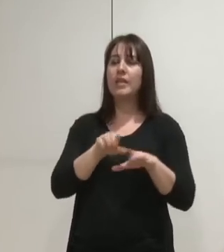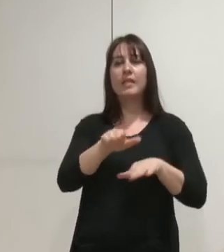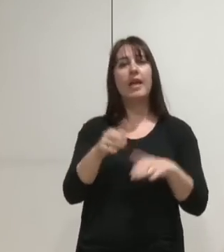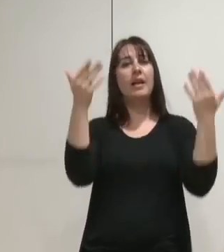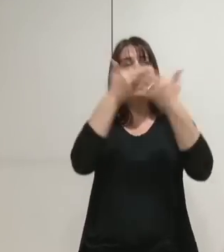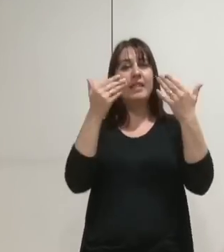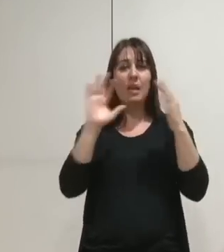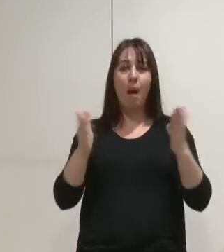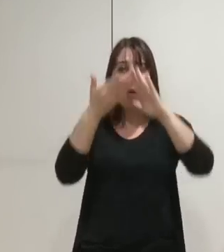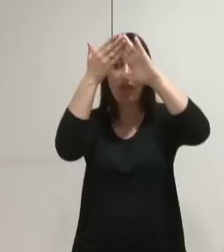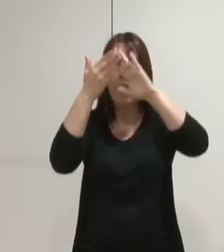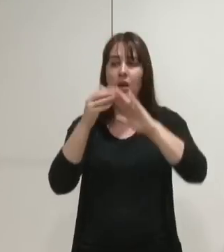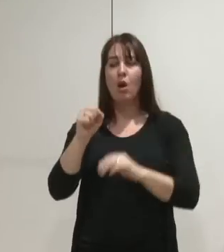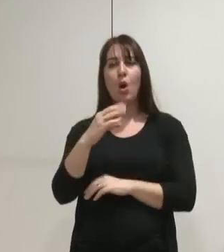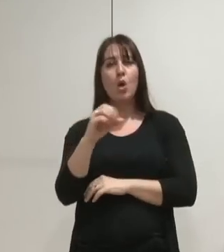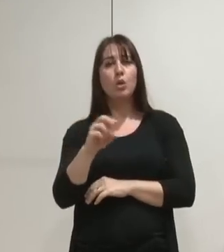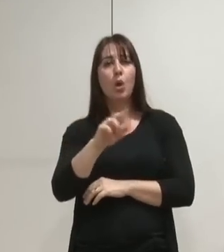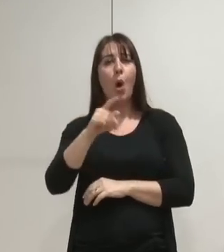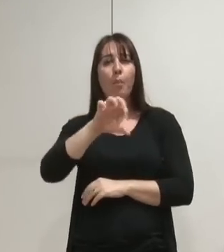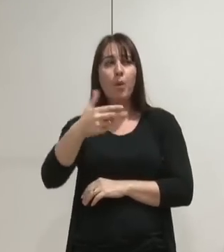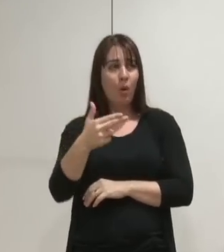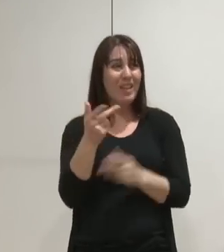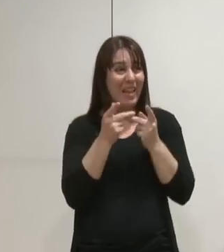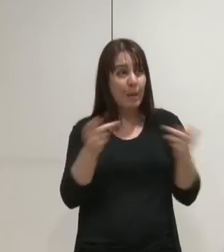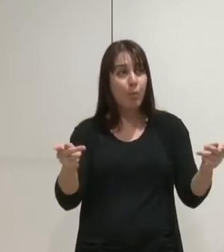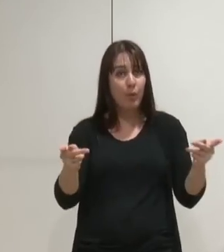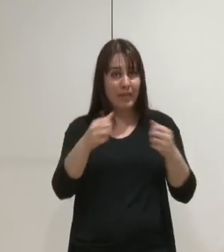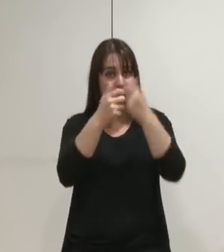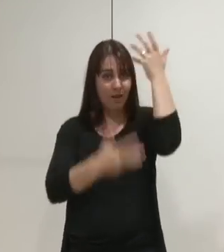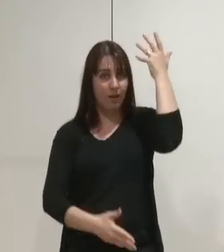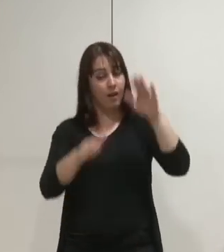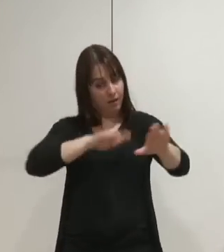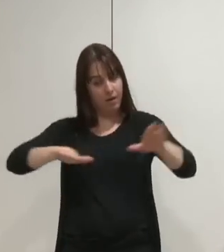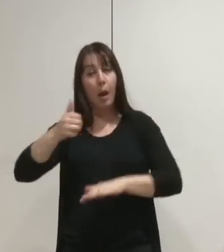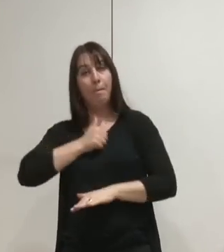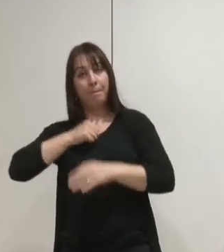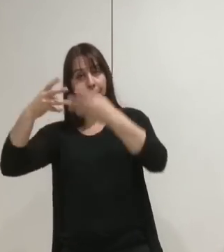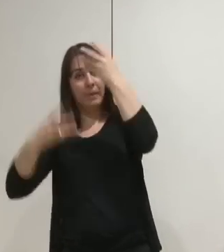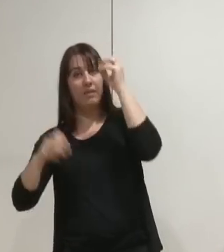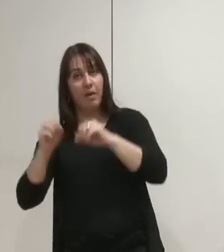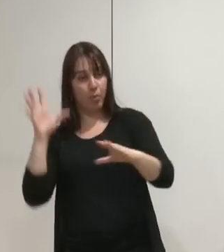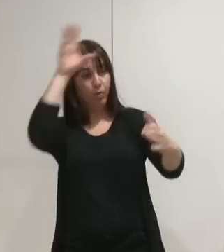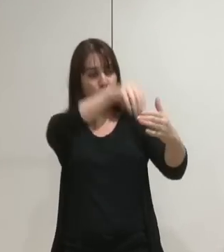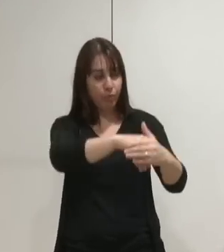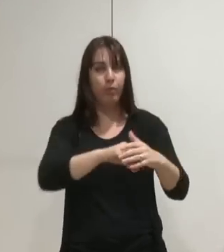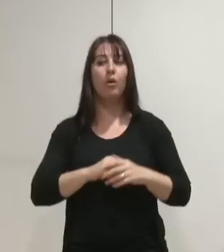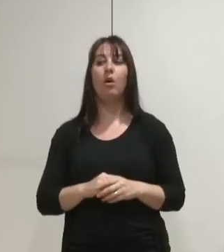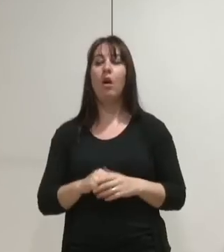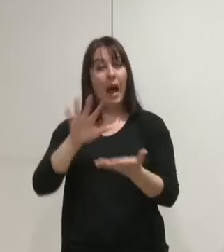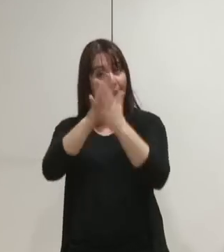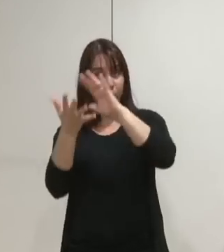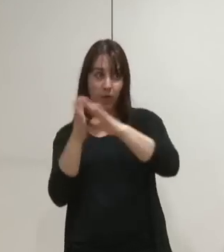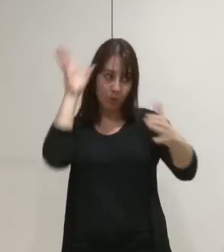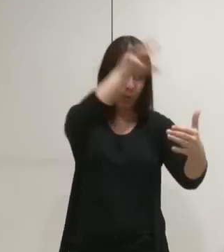montagne Scorpion et je parle que des évén public parce que il y a aussi des utilisations privées du Palais des Sports il y a aussi des utilisations